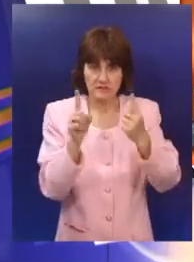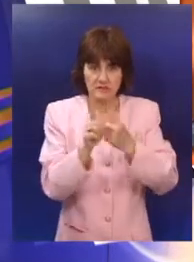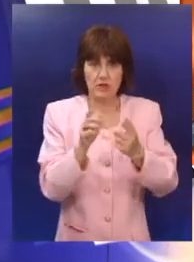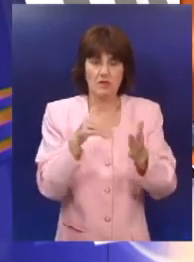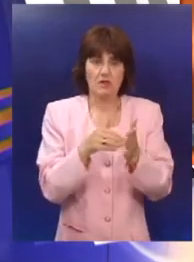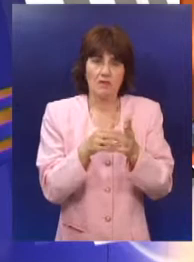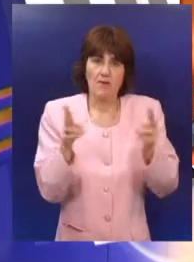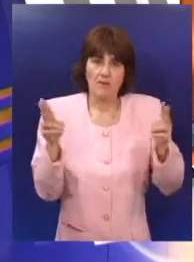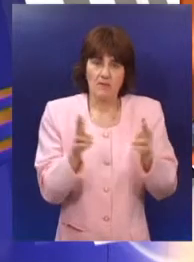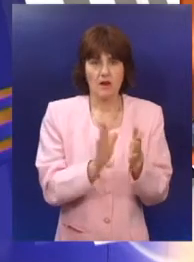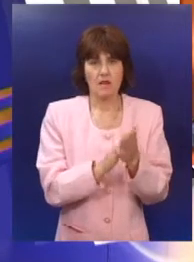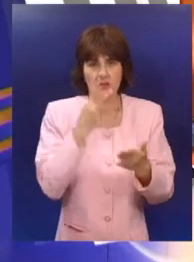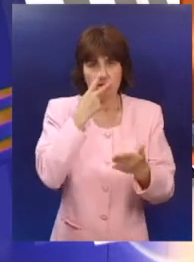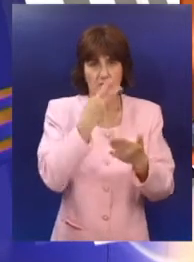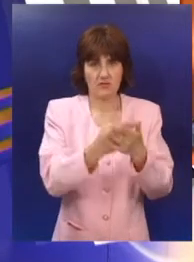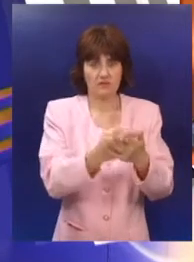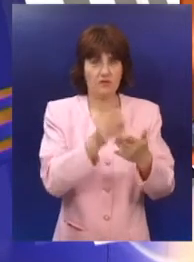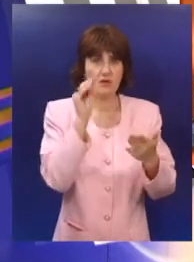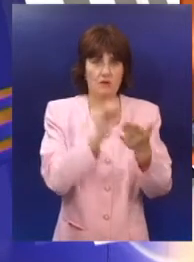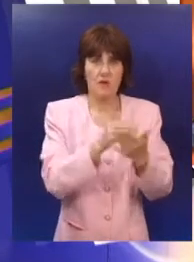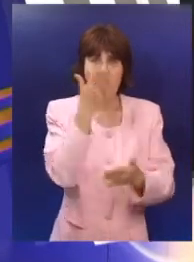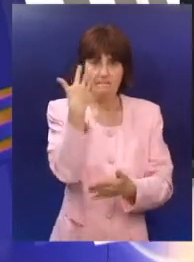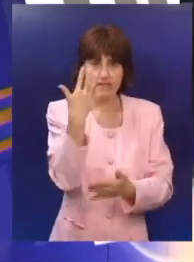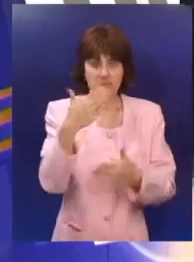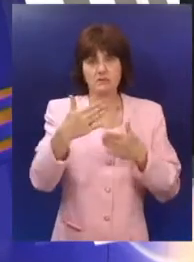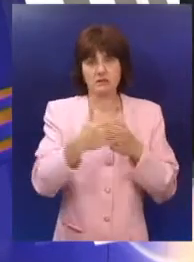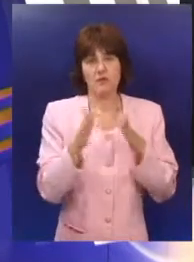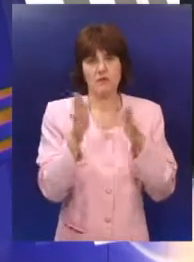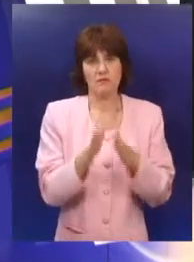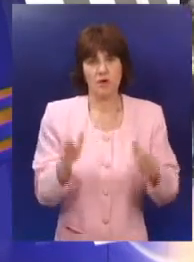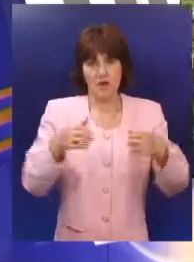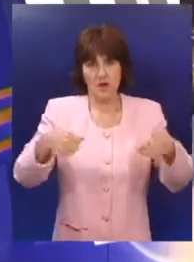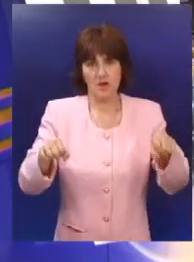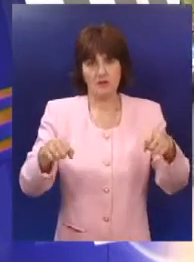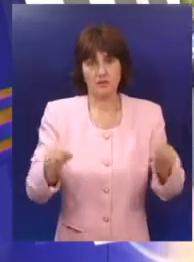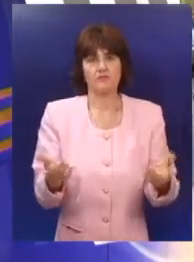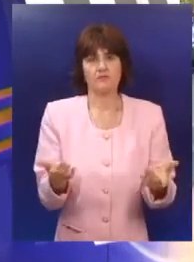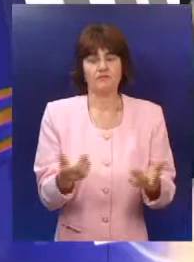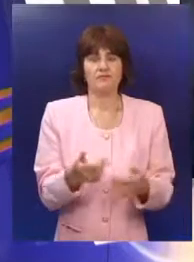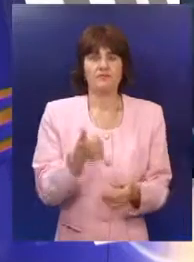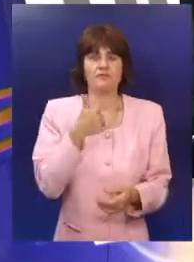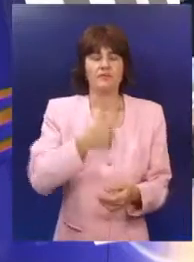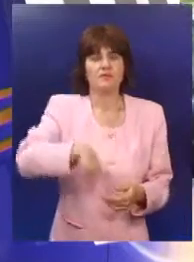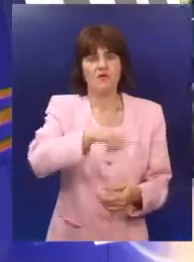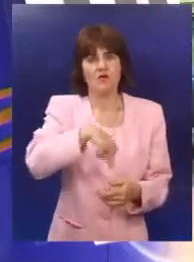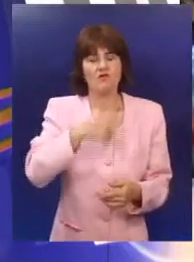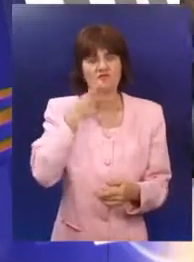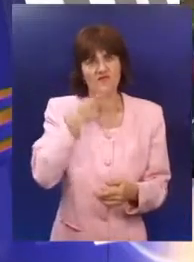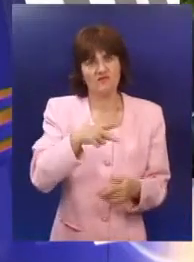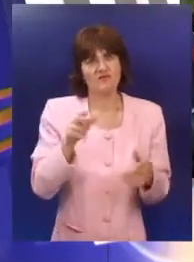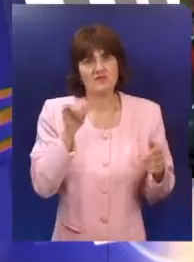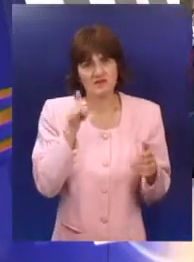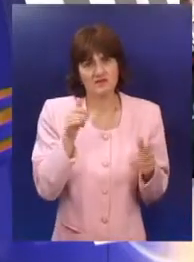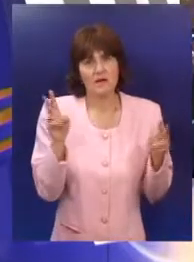onda ako ograničenje 50, ne možemo voziti 150. Tako. Iako je broj saobraćajnih nesreća u prvih pet meseci 2012.